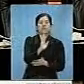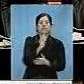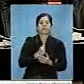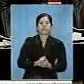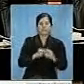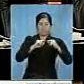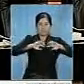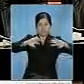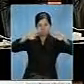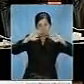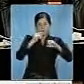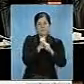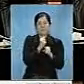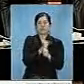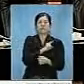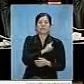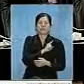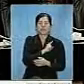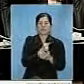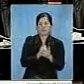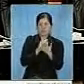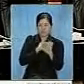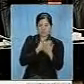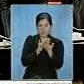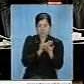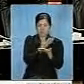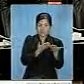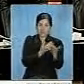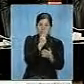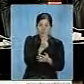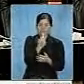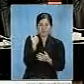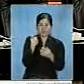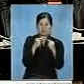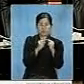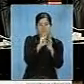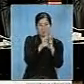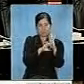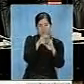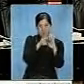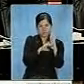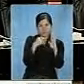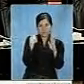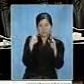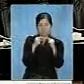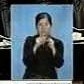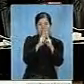ามารับหน้าที่เราได้มีการทบทวนว่าขณะนี้ทั้งระบบแล้วเนี่ยมีกฎหมายฉบับอื่นหรือไม่ที่